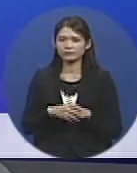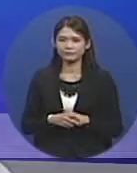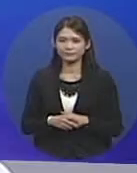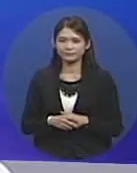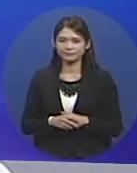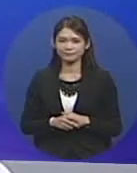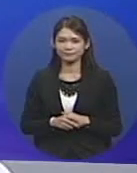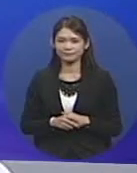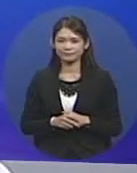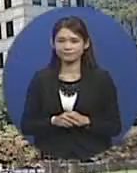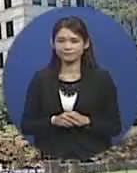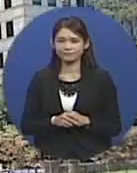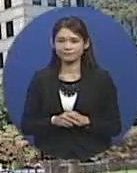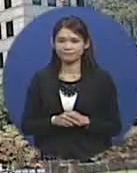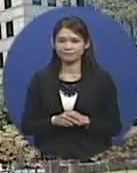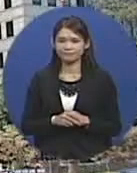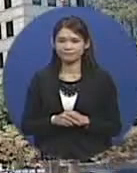기자입니다.